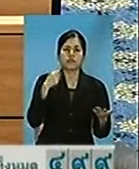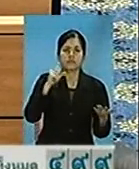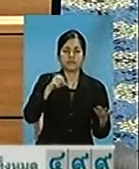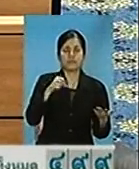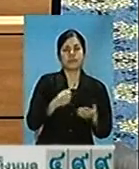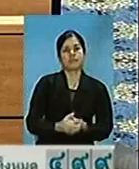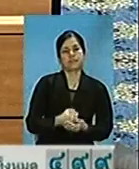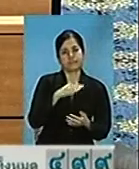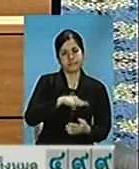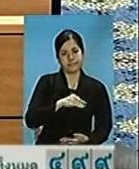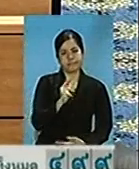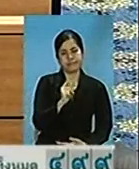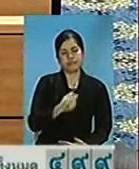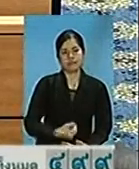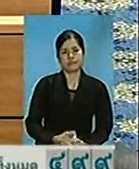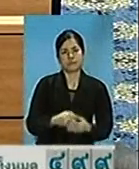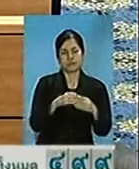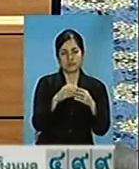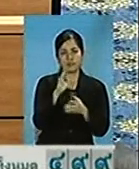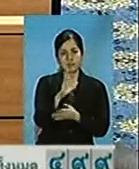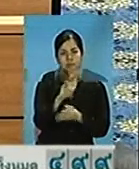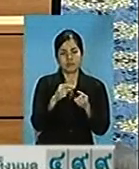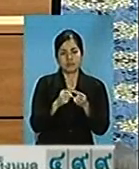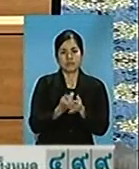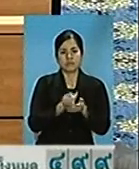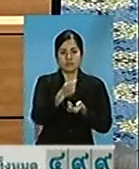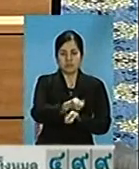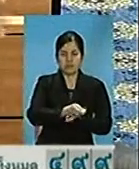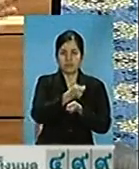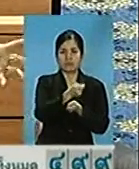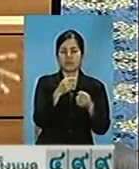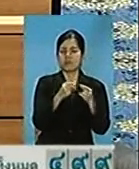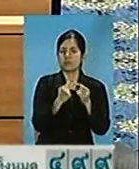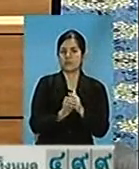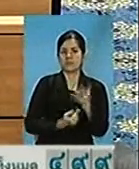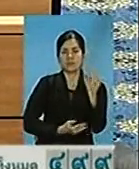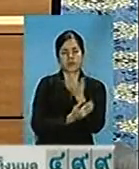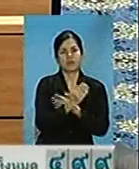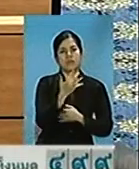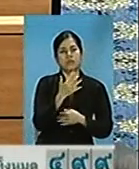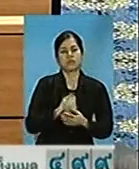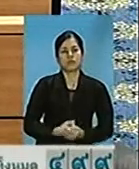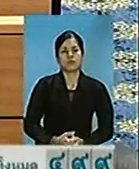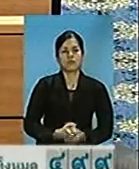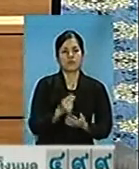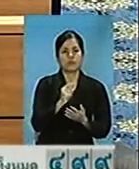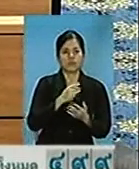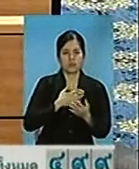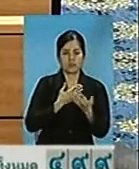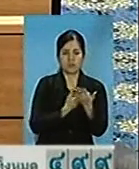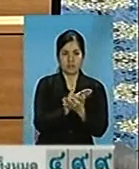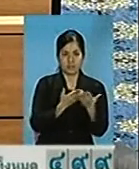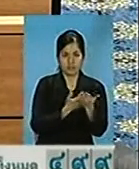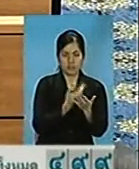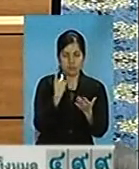ๆเกษตรกรส่วนใหญ่เขาไม่มีโอกาสนะวันนี้ตอนเราพิจารณานี่มีสภา